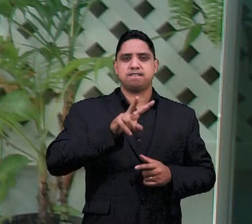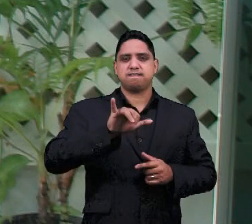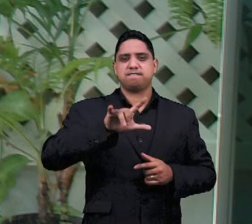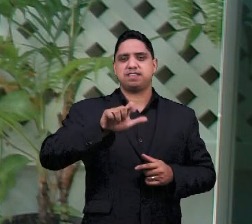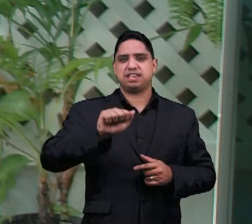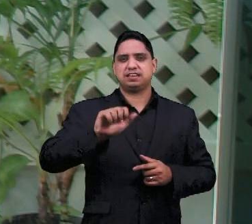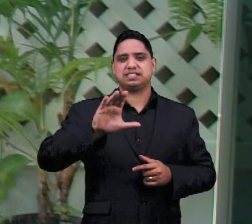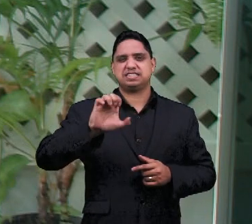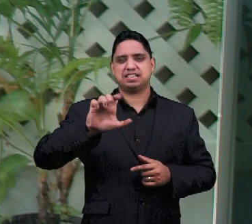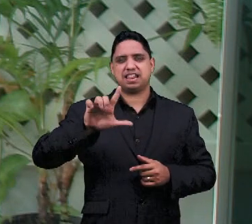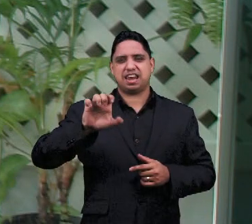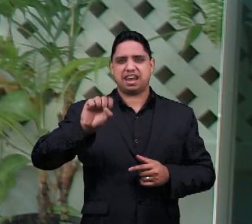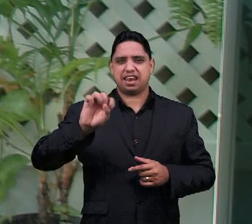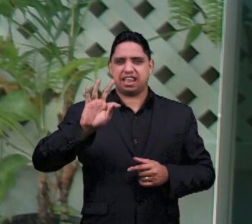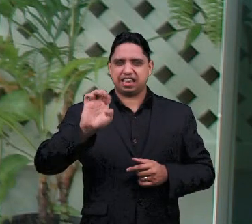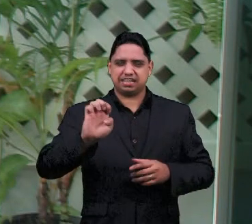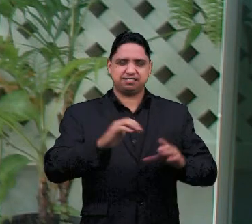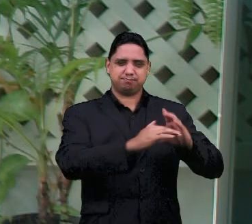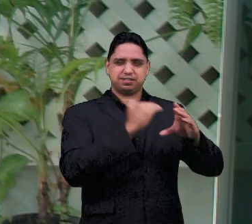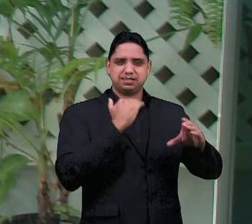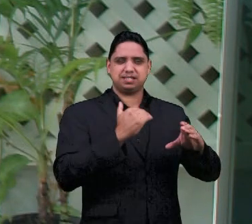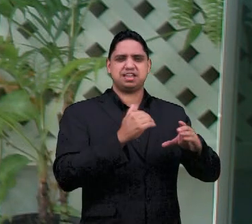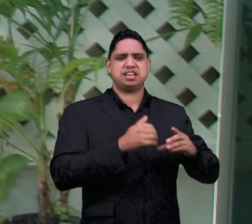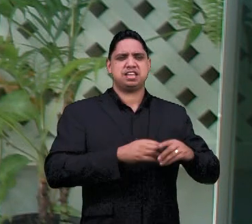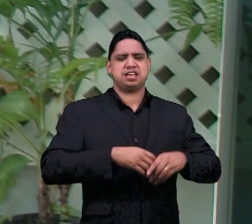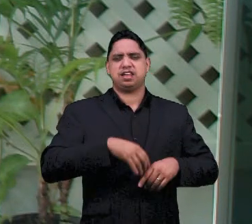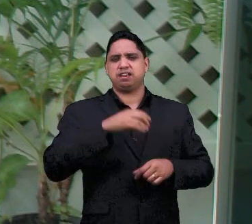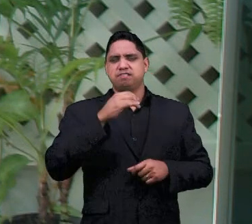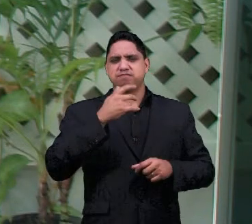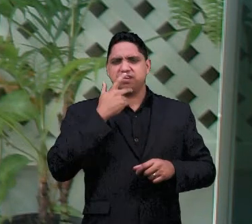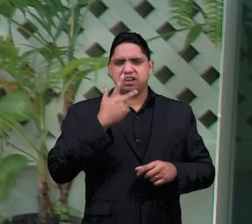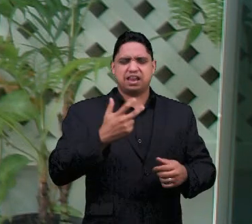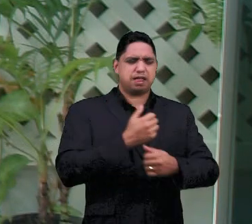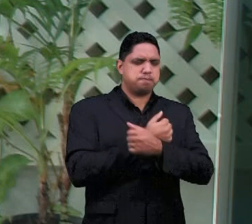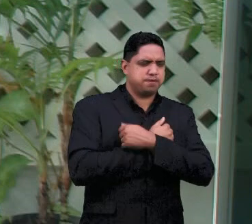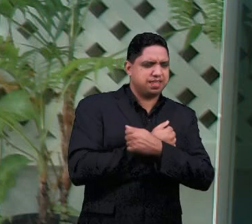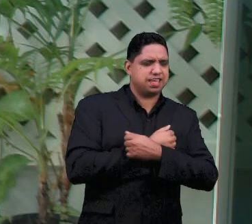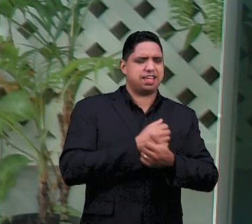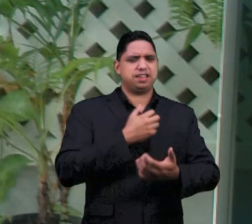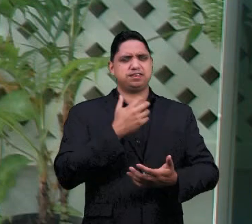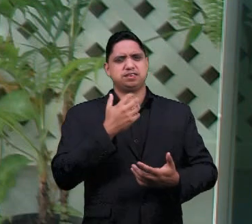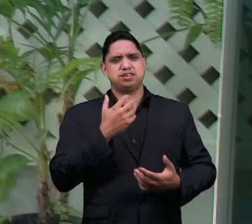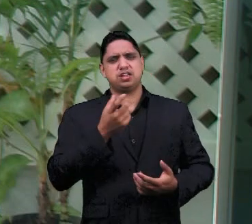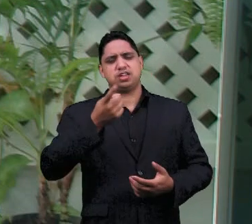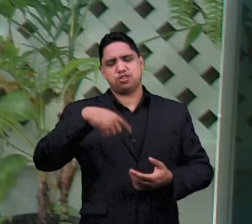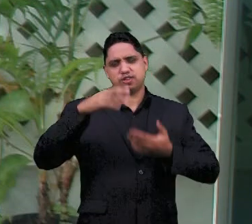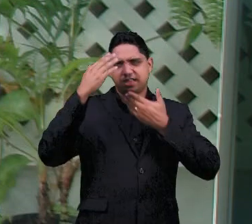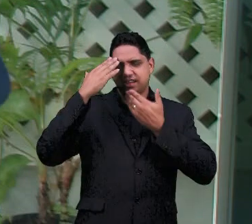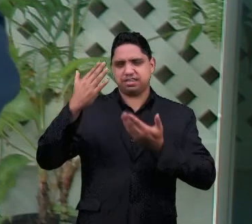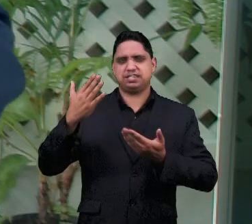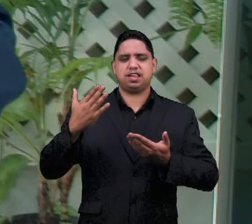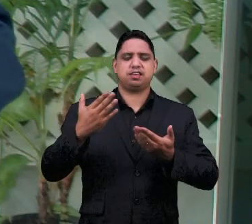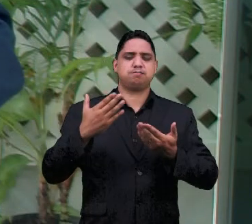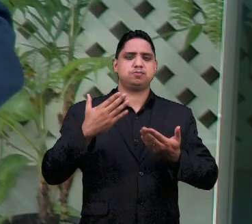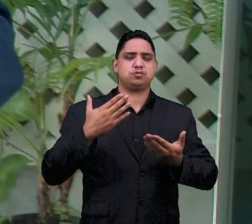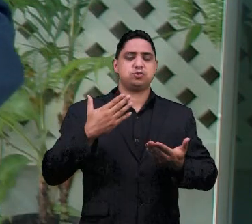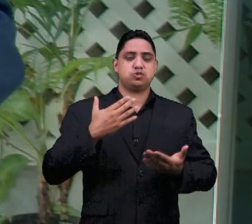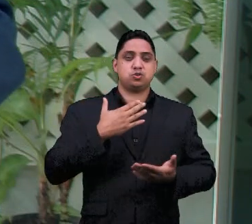votre soin ici. La sœur qui a envoyé l'église de Ville Céleste. Il y a des milliers